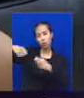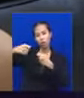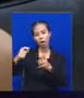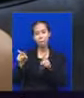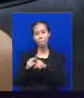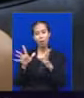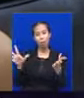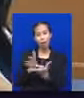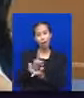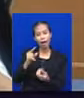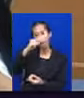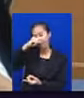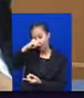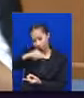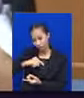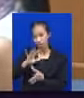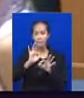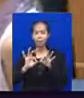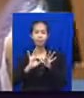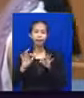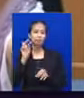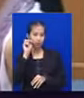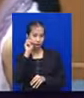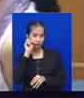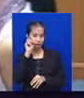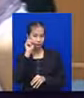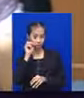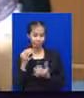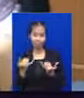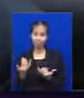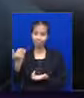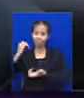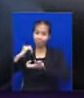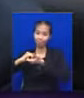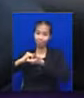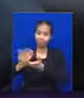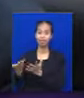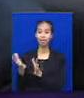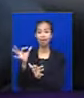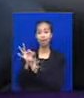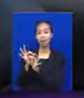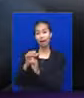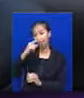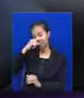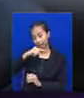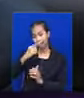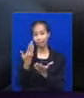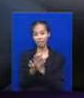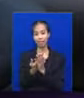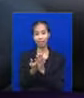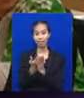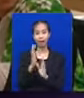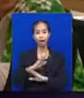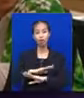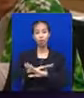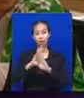ไทยและเล่นน้ำอย่างรู้คุณค่าพร้อมร่วมกับสมาคมธนาคารไทยยกเว้นค่าธรรมเนียมฝากถอนเงินสดทั่วประเทศตลอด